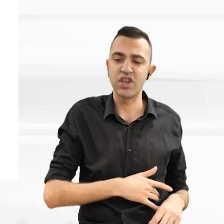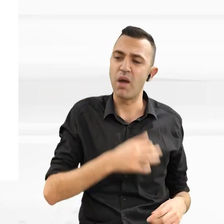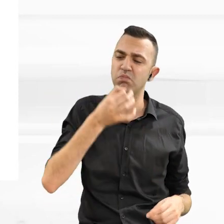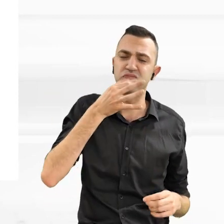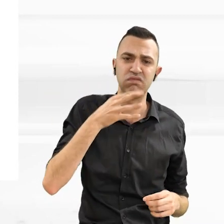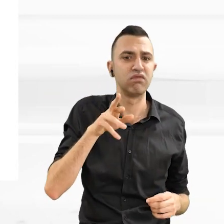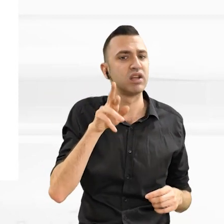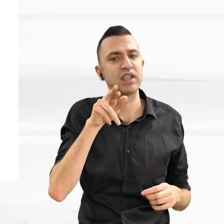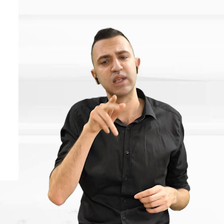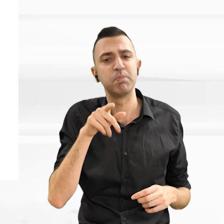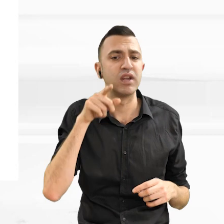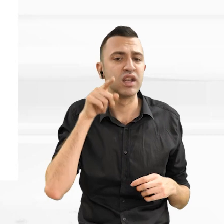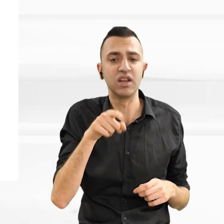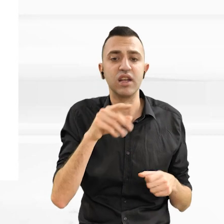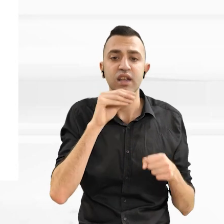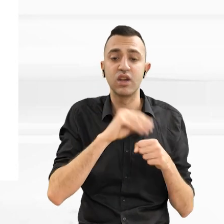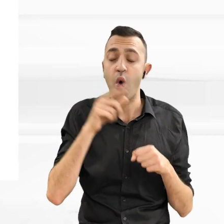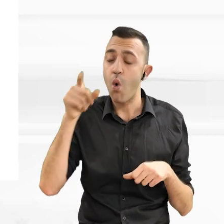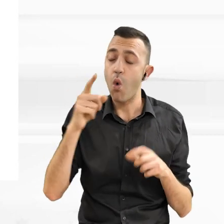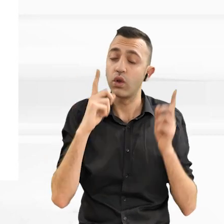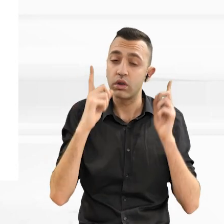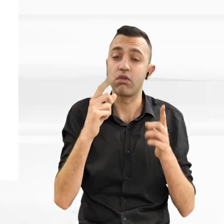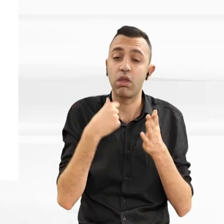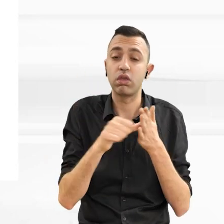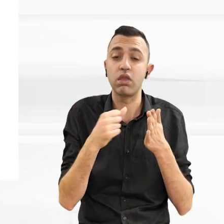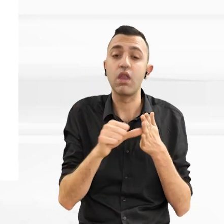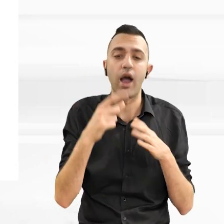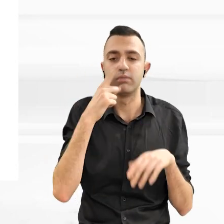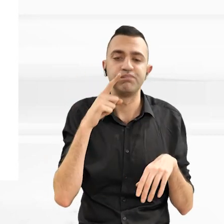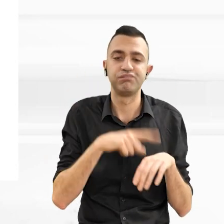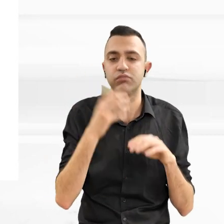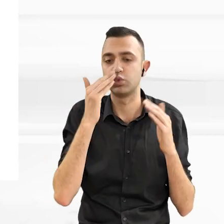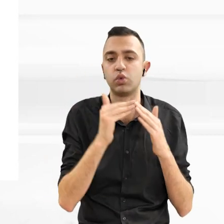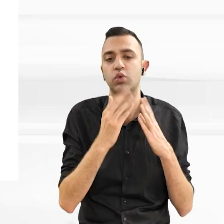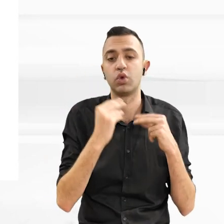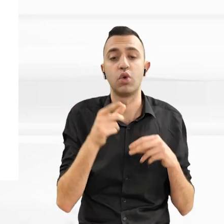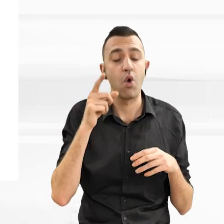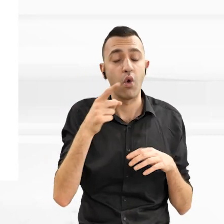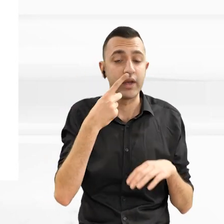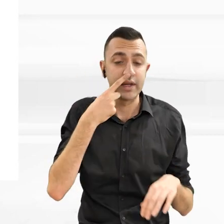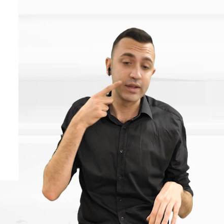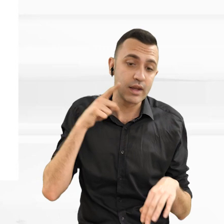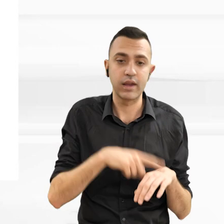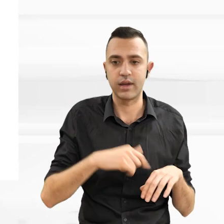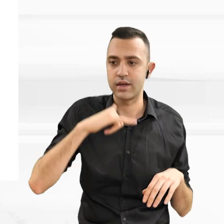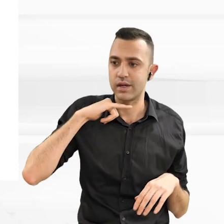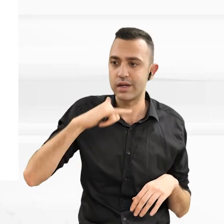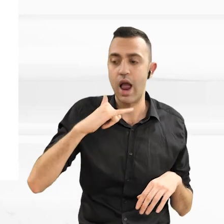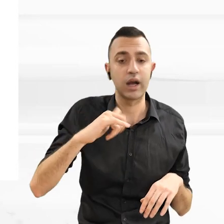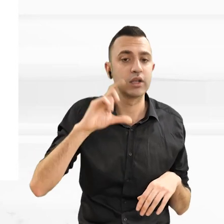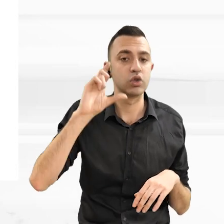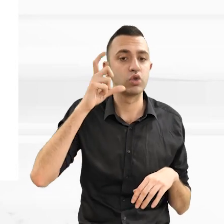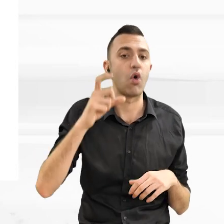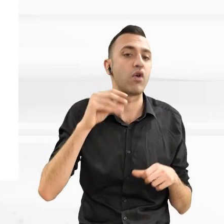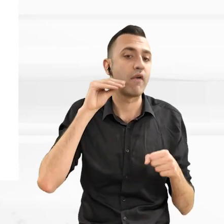etmez gibi deyimlerde Aslında o dönemin inancının bir devamı niteliğinde neymiş Üstelik bulunmamışsa sadece yakın coğrafyayı